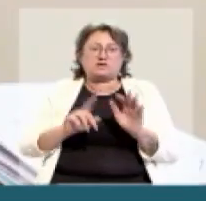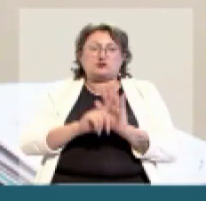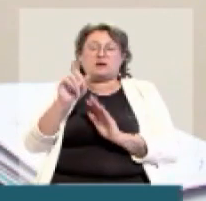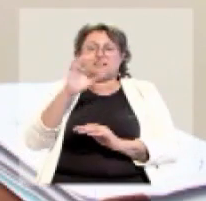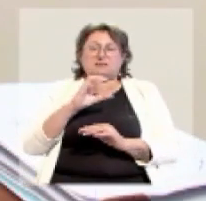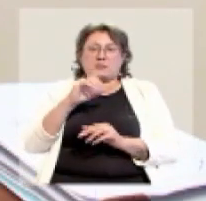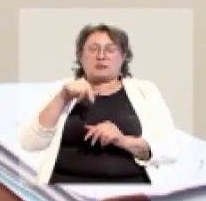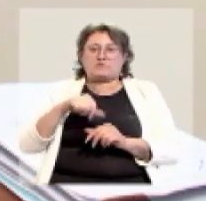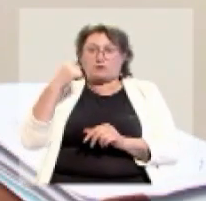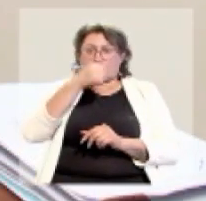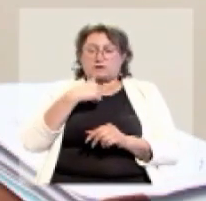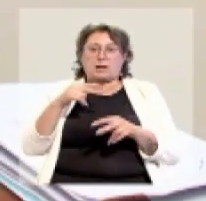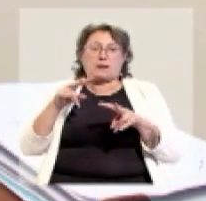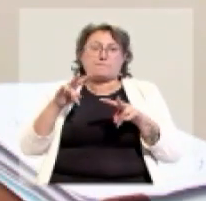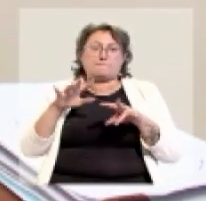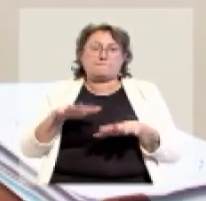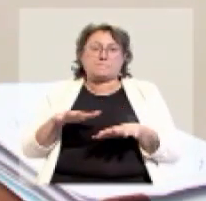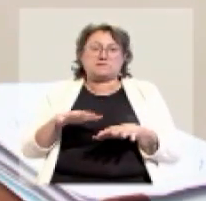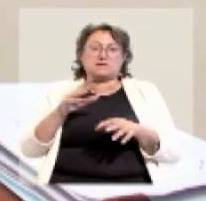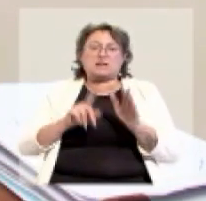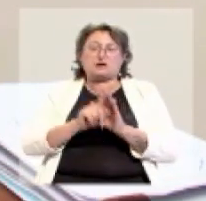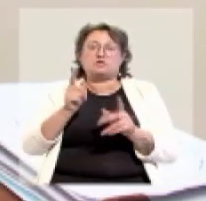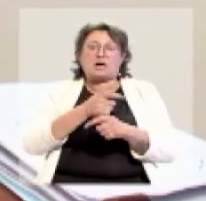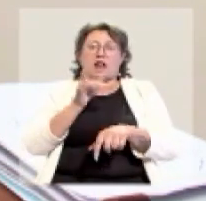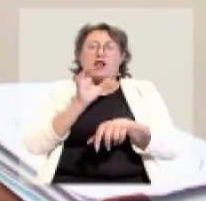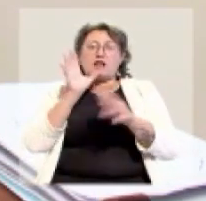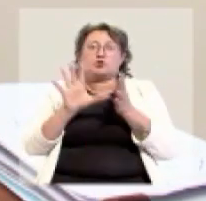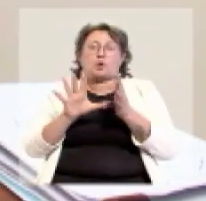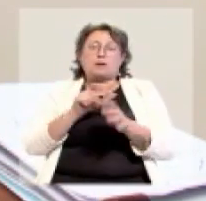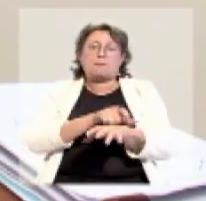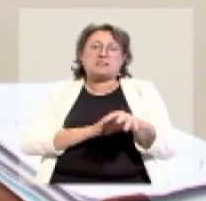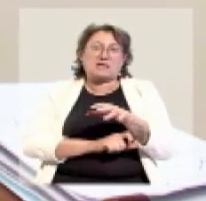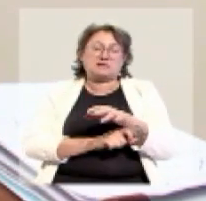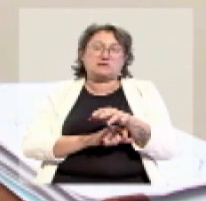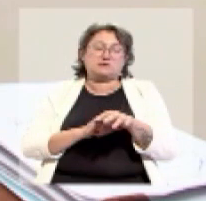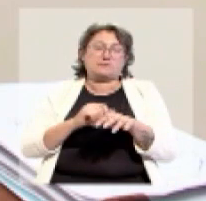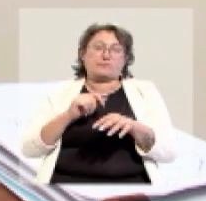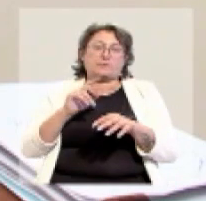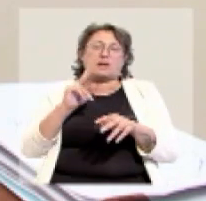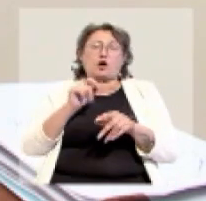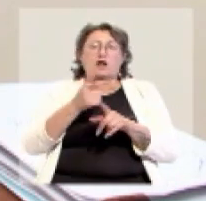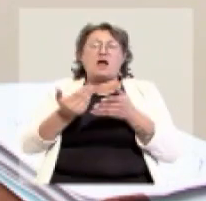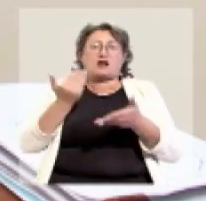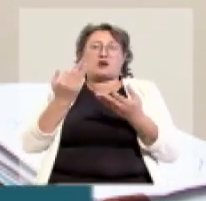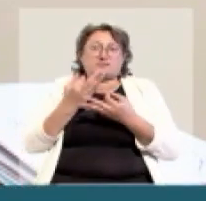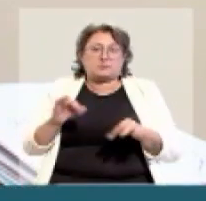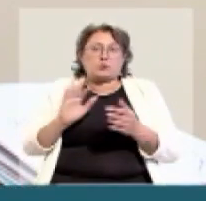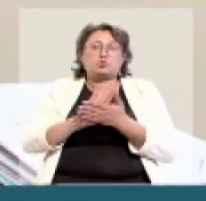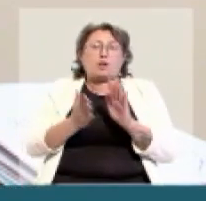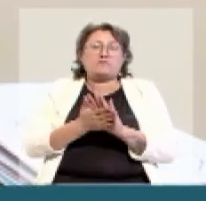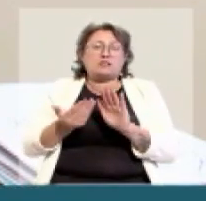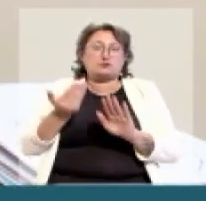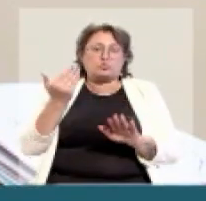сентября текущего года мы стали устанавливать электронные браслеты на условно-срочно освобожденных